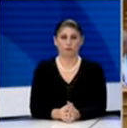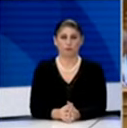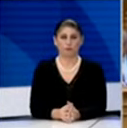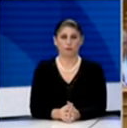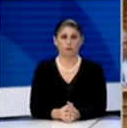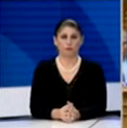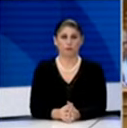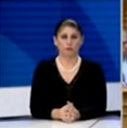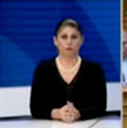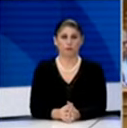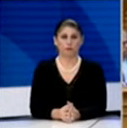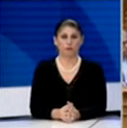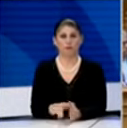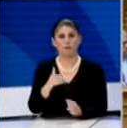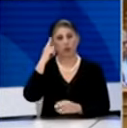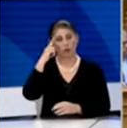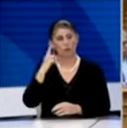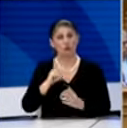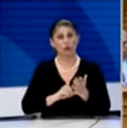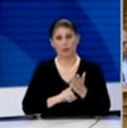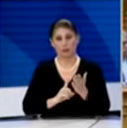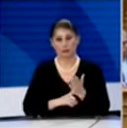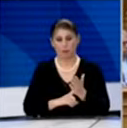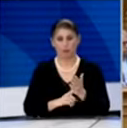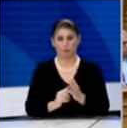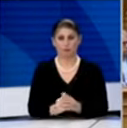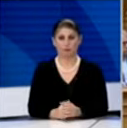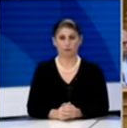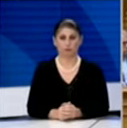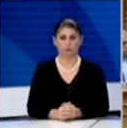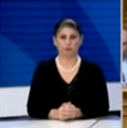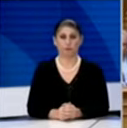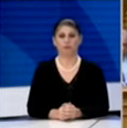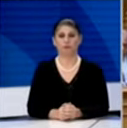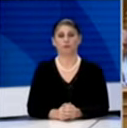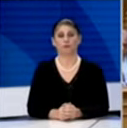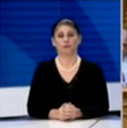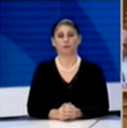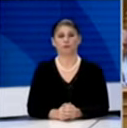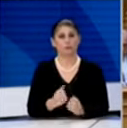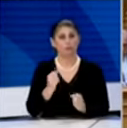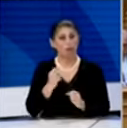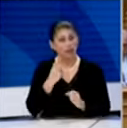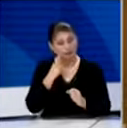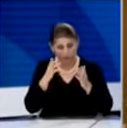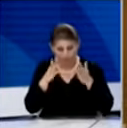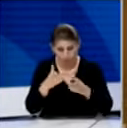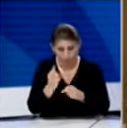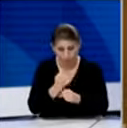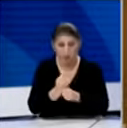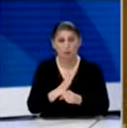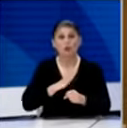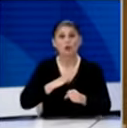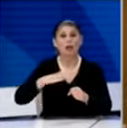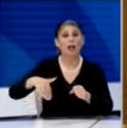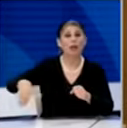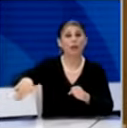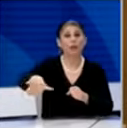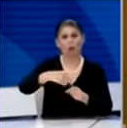έπρεπε να ασχοληθείτε με τους ανθρώπους αυτής της χώρας. Θα